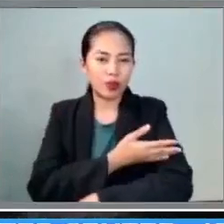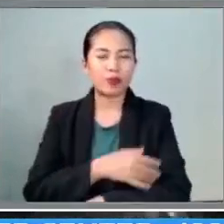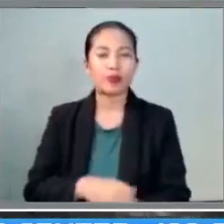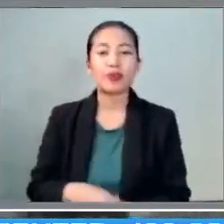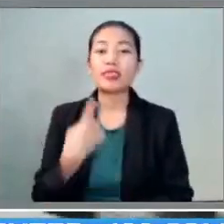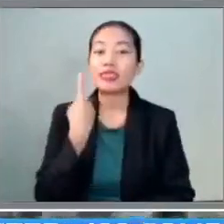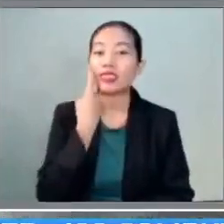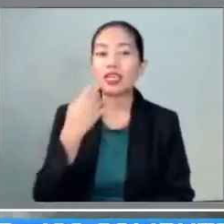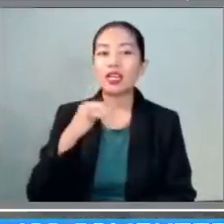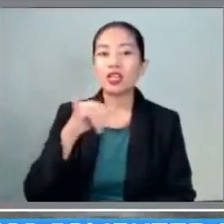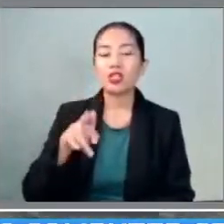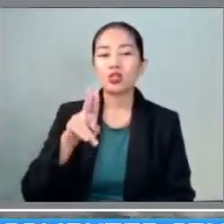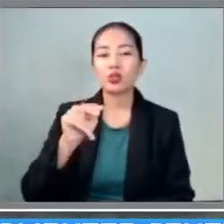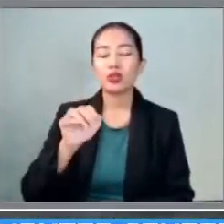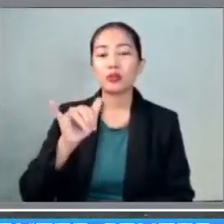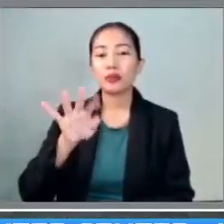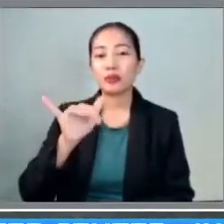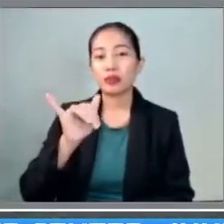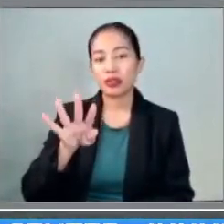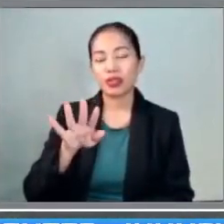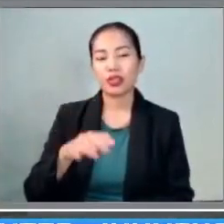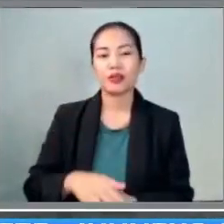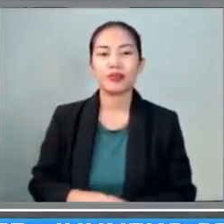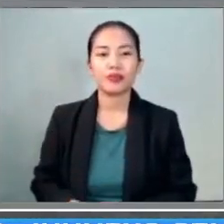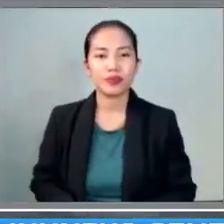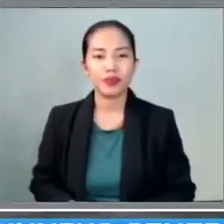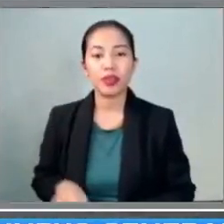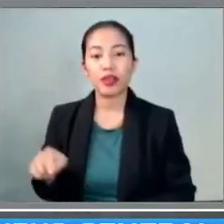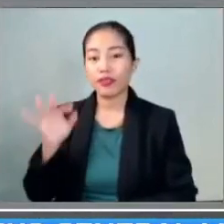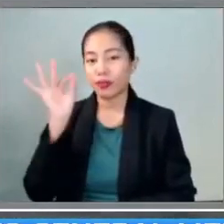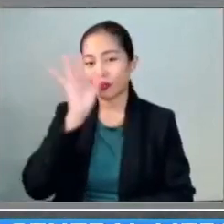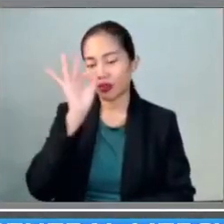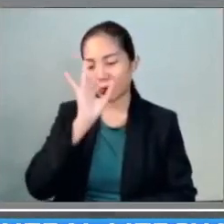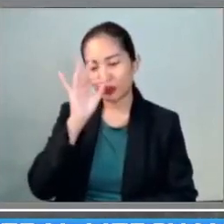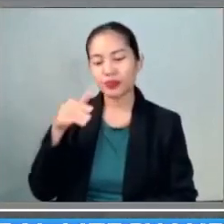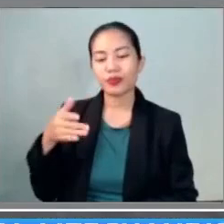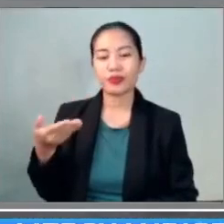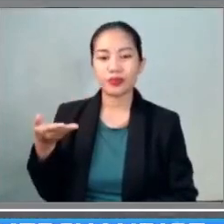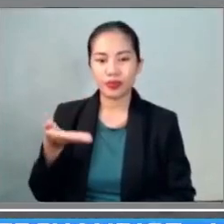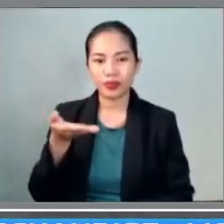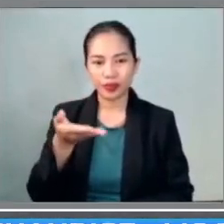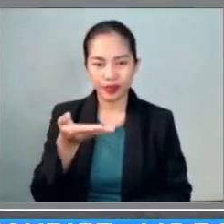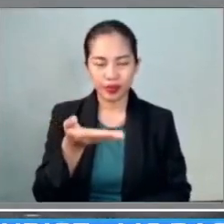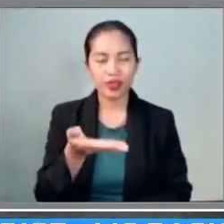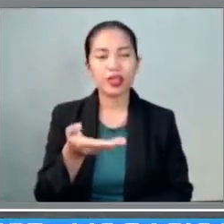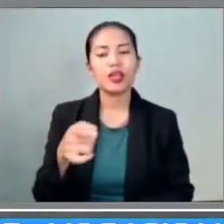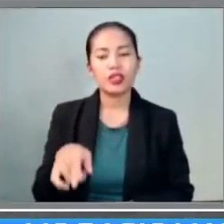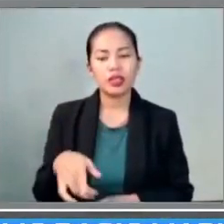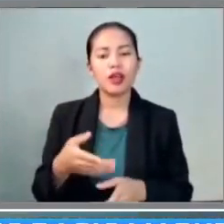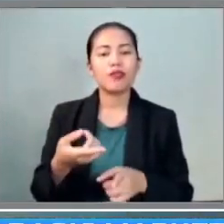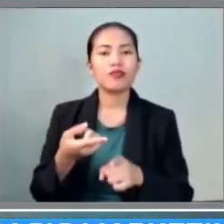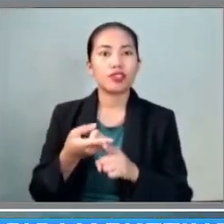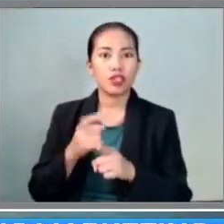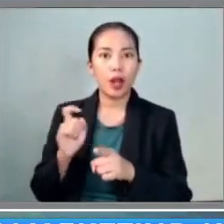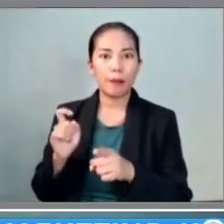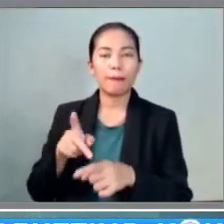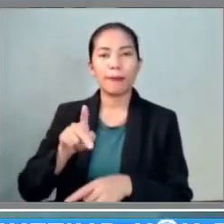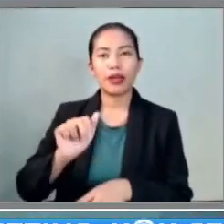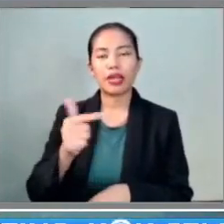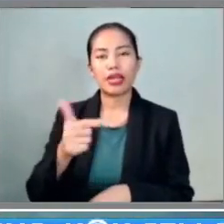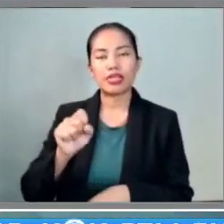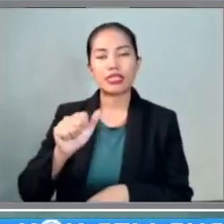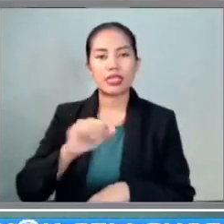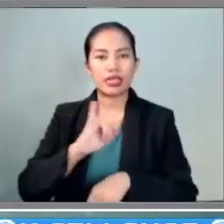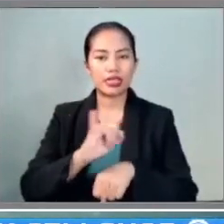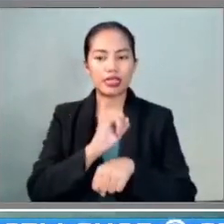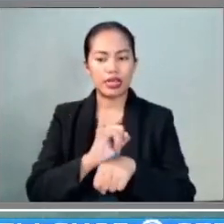15. Kagagaling noon ang Dagohoy sa Pag-asa Island sa Palawan para mamigay ng tulong sa mga residente. Dagdag pa ng Pangulo, nasa projection